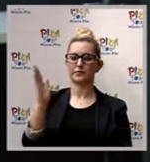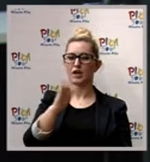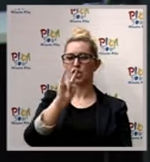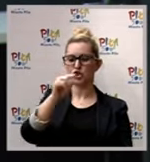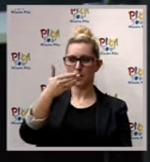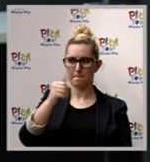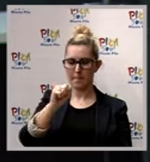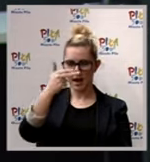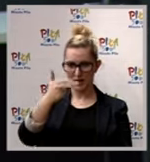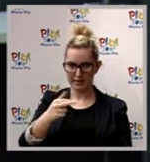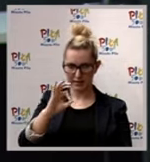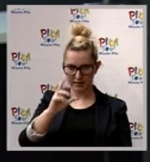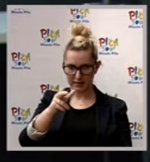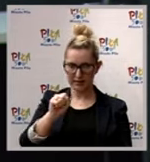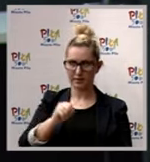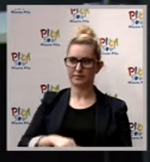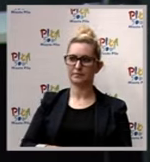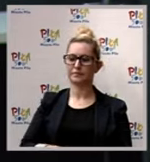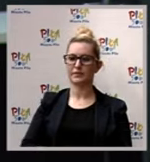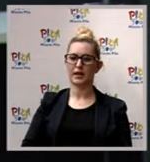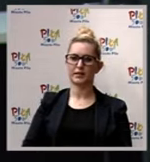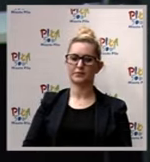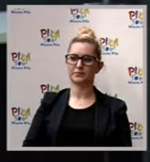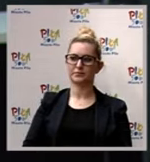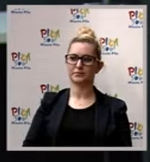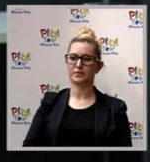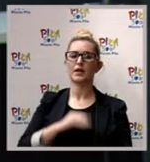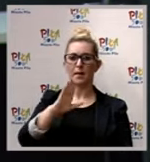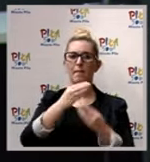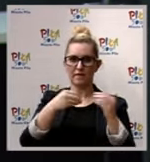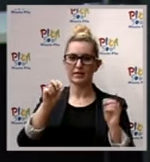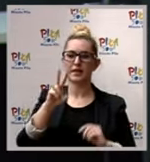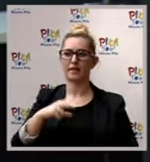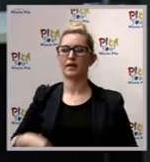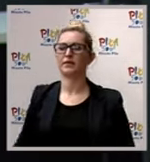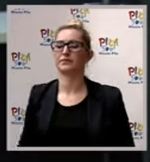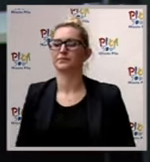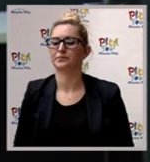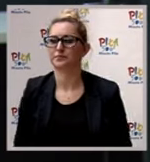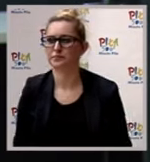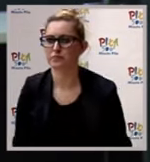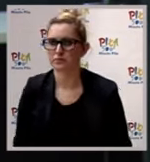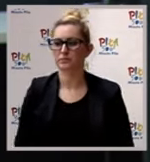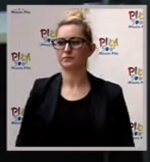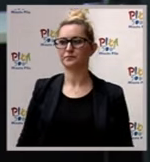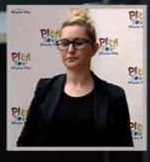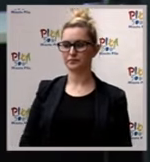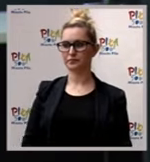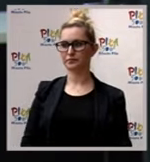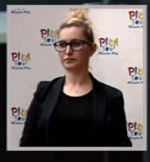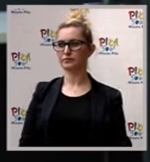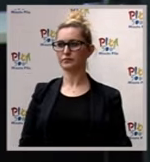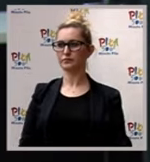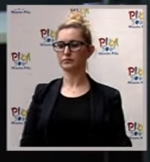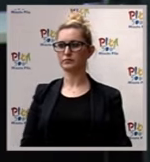Komisja skrutacyjna stwierdza, że kandydatka Halina Szymańska uzyskała więcej głosów za wyborem niż przeciw wyborowi i została wybrana